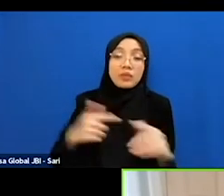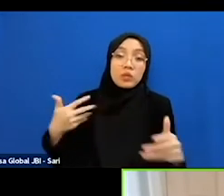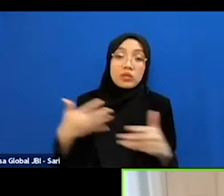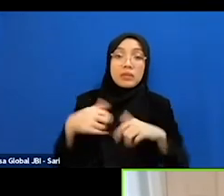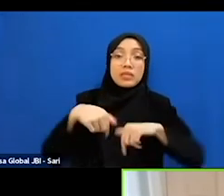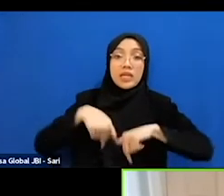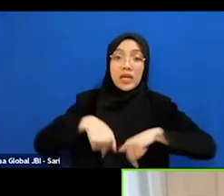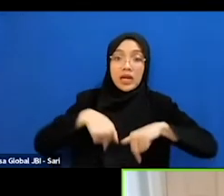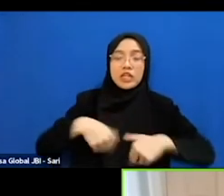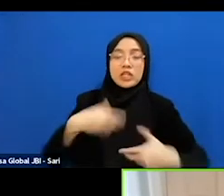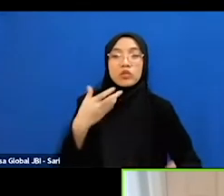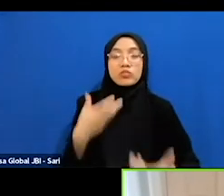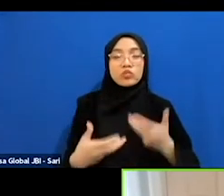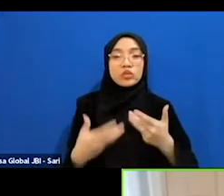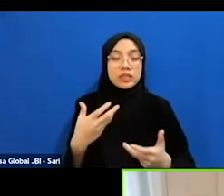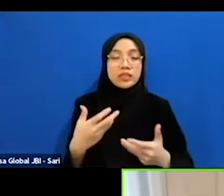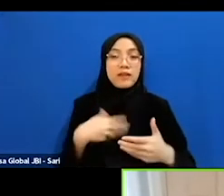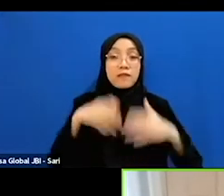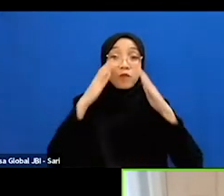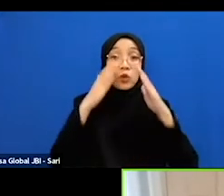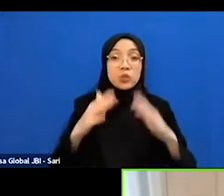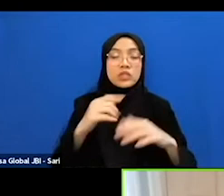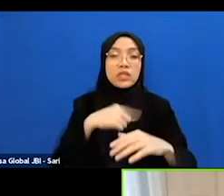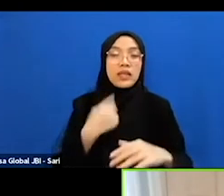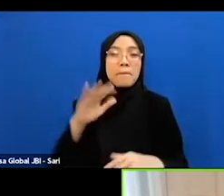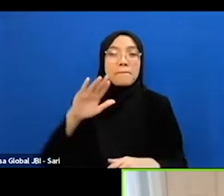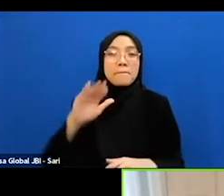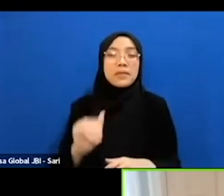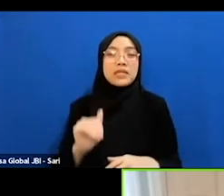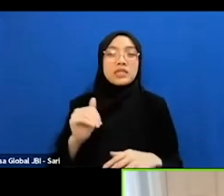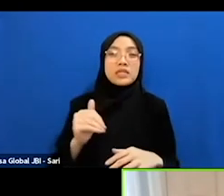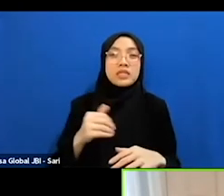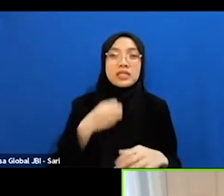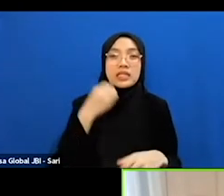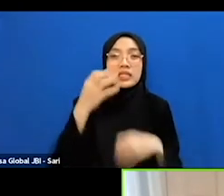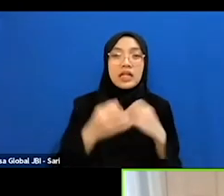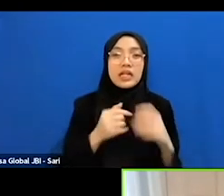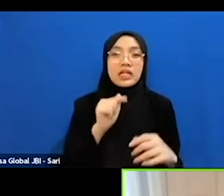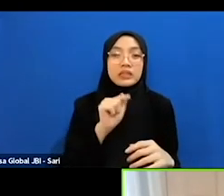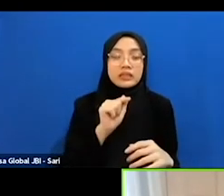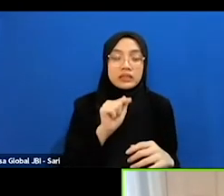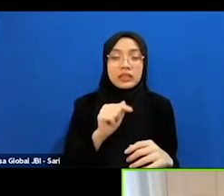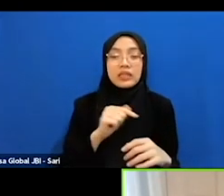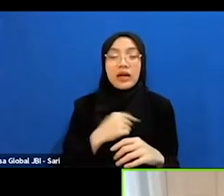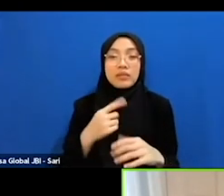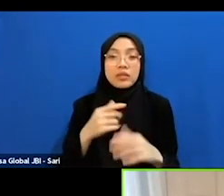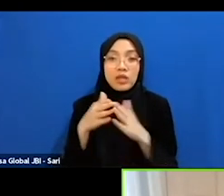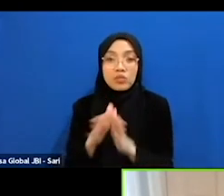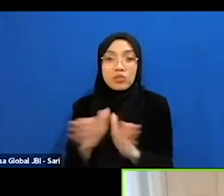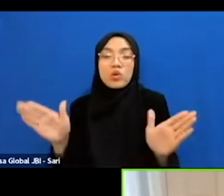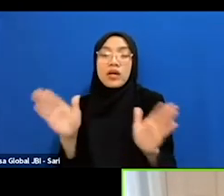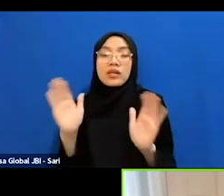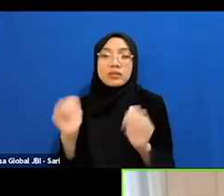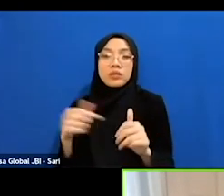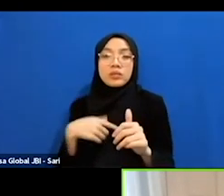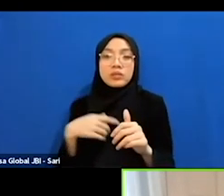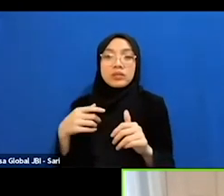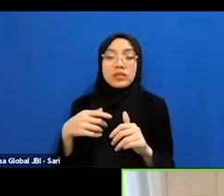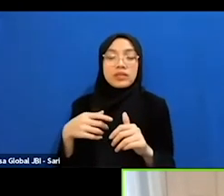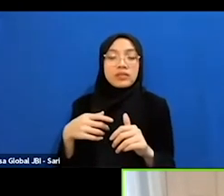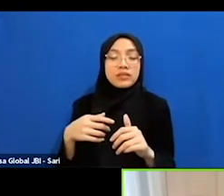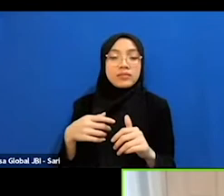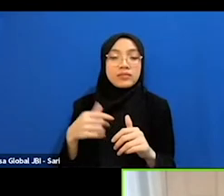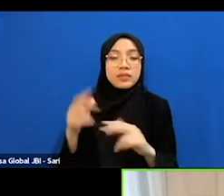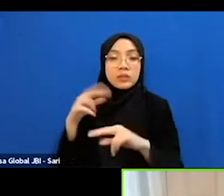mungkin fokus kita baru lebih baru bisa di sampai sana dan kami sangat terbuka untuk kemudian amalkan ekstensifikasi